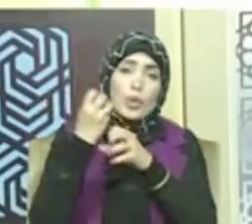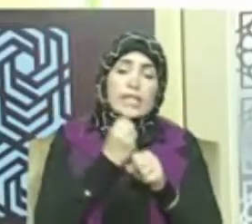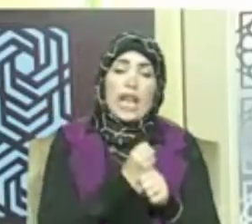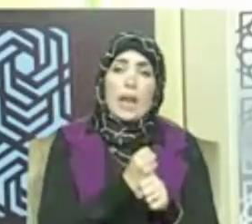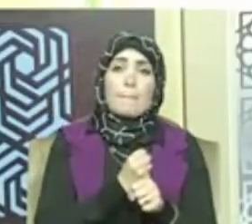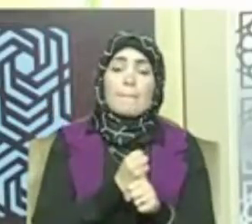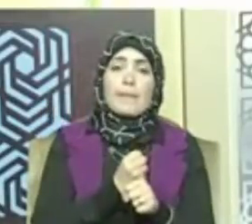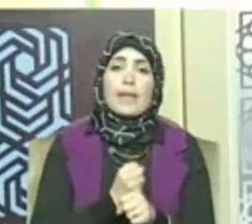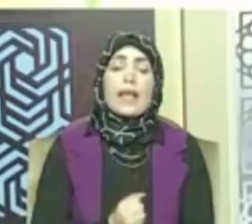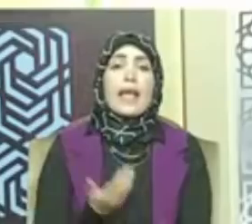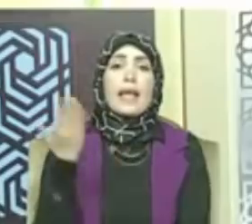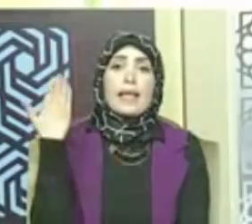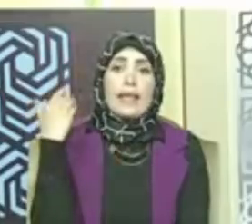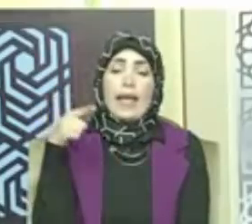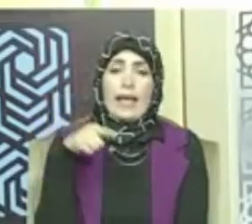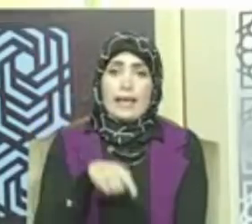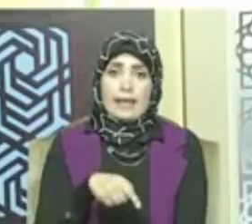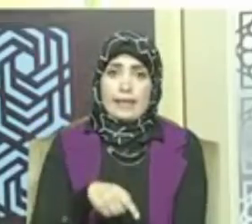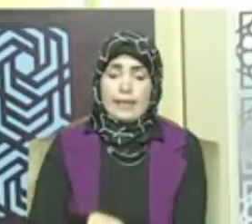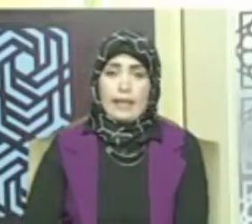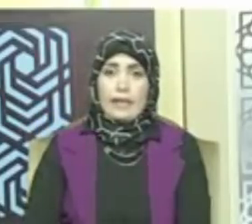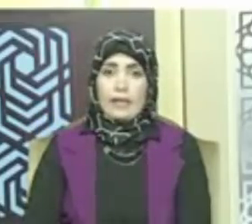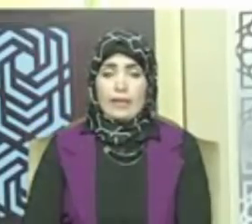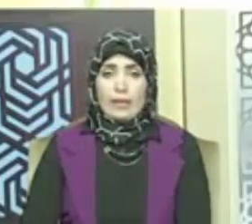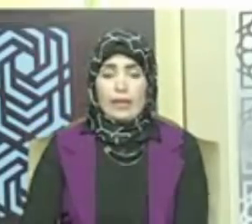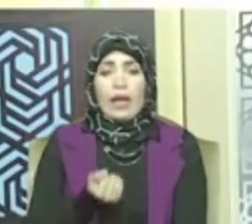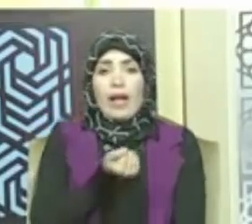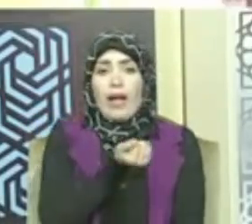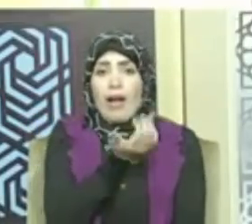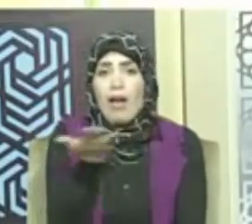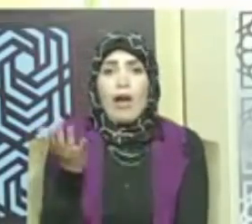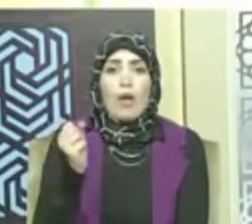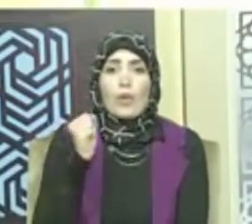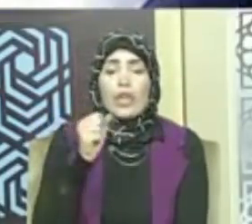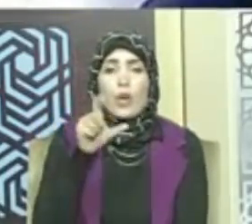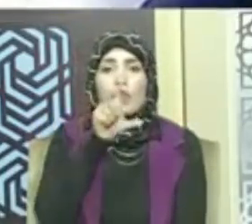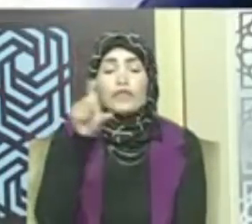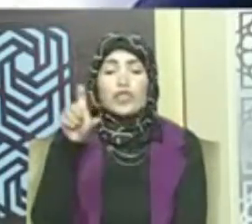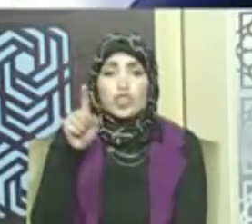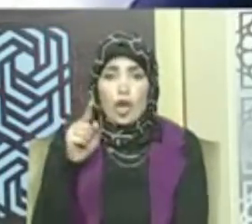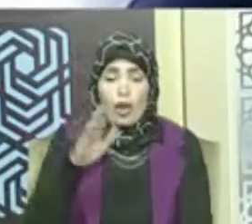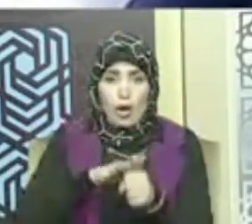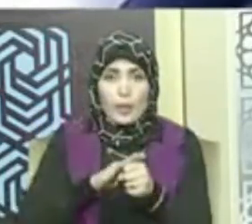وسلم كان أجود ما يكون في رمضان،